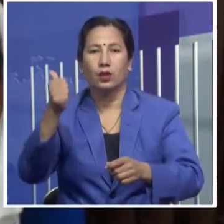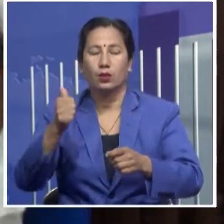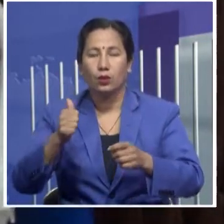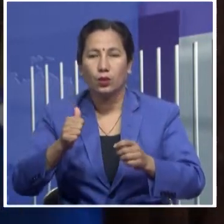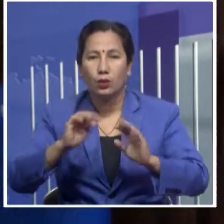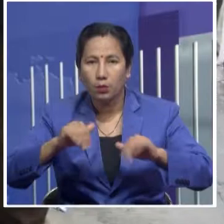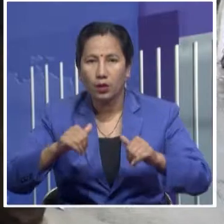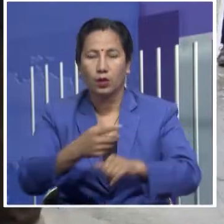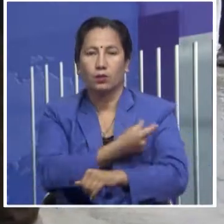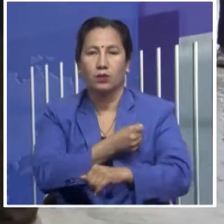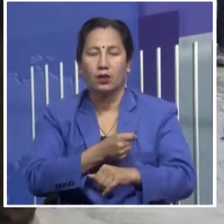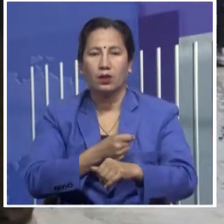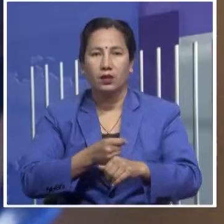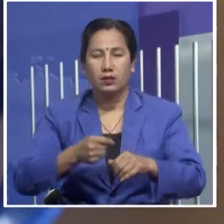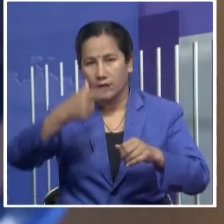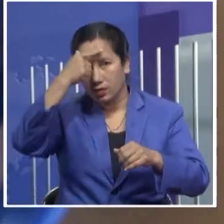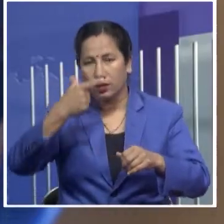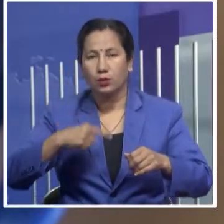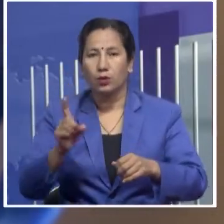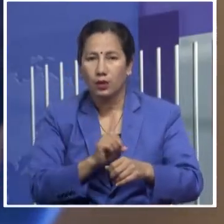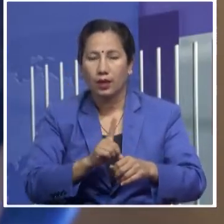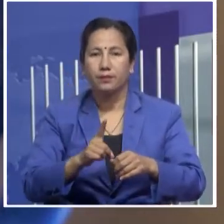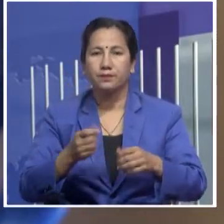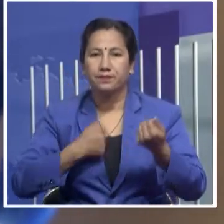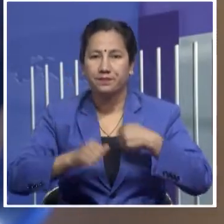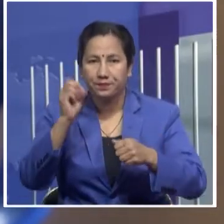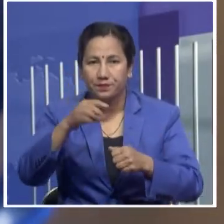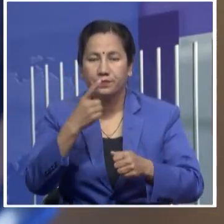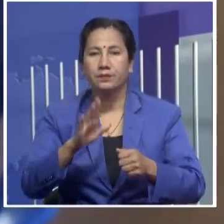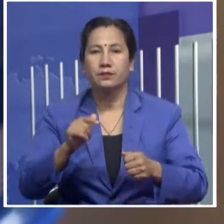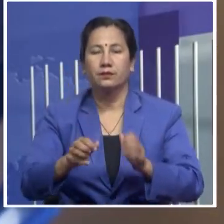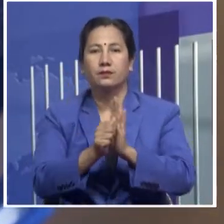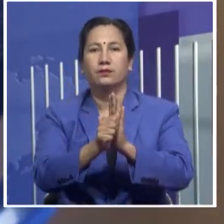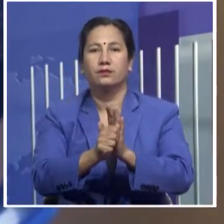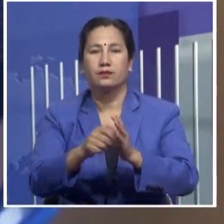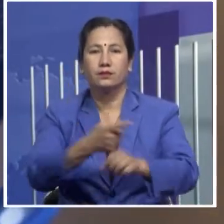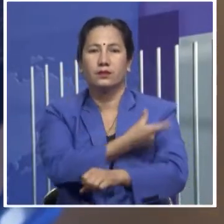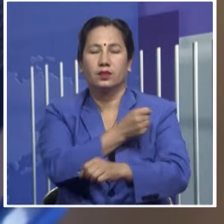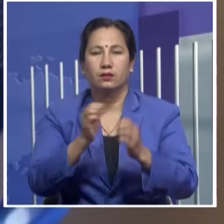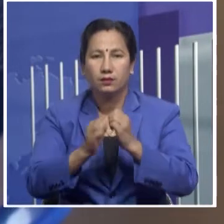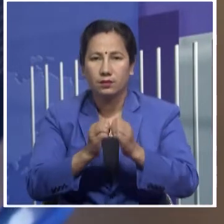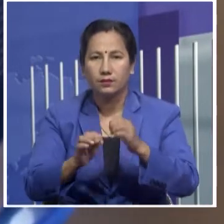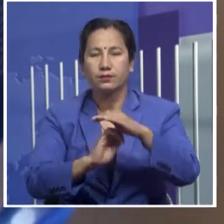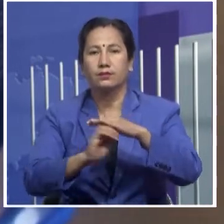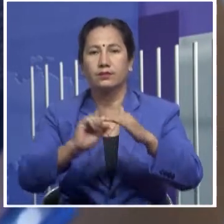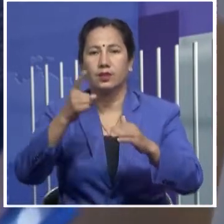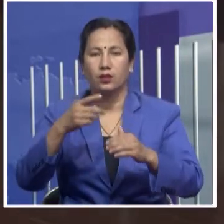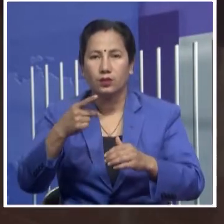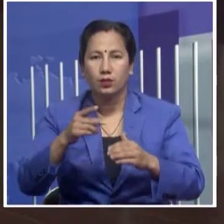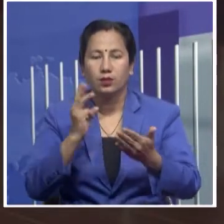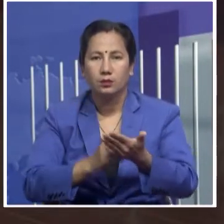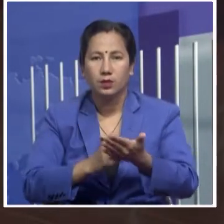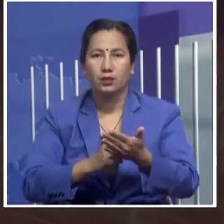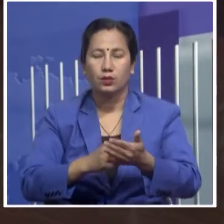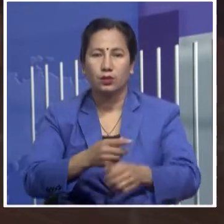खोप लगाउँदा रोग प्रतिरोधी क्षमताको राम्रो प्रतिक्रिया दिने बताएको थियो। यसअघि खोप सल्लाहकार समितिले पहिलो र दोस्रो मात्रा